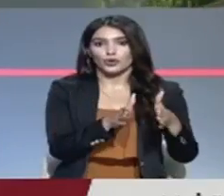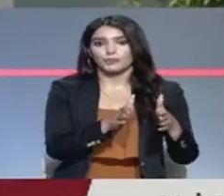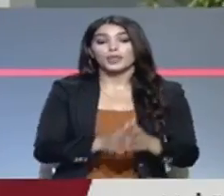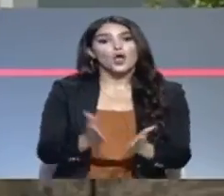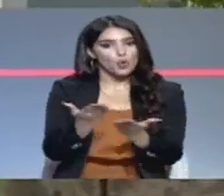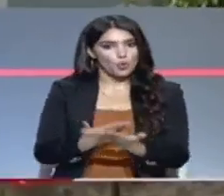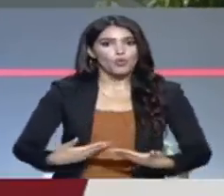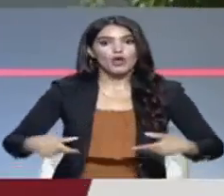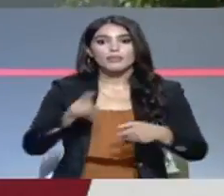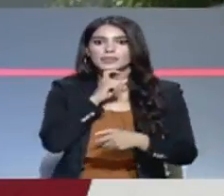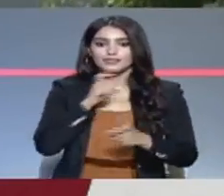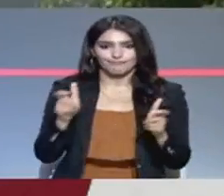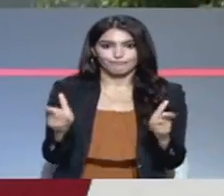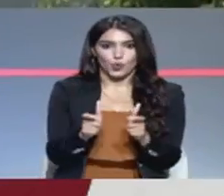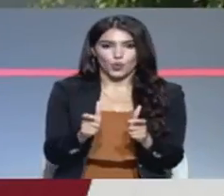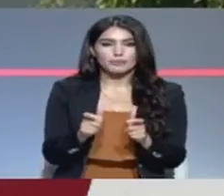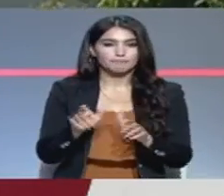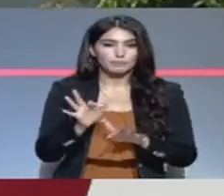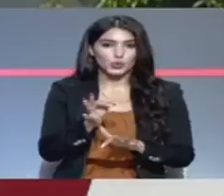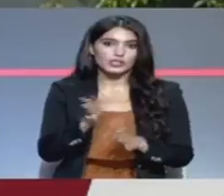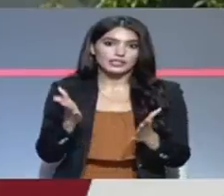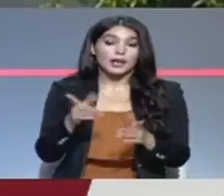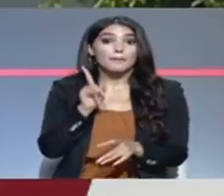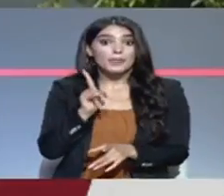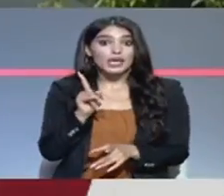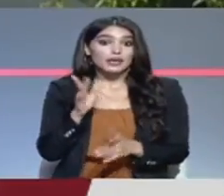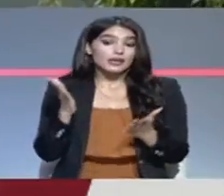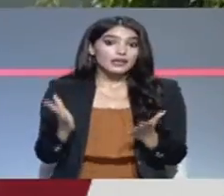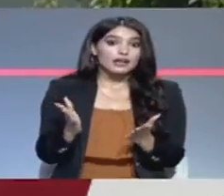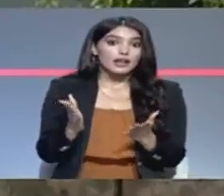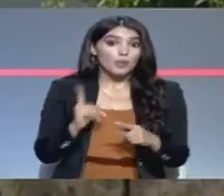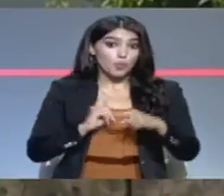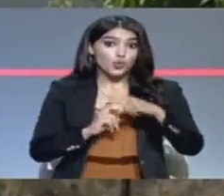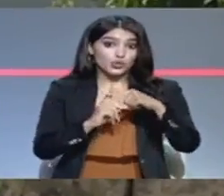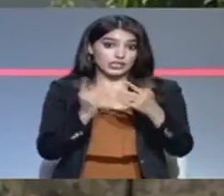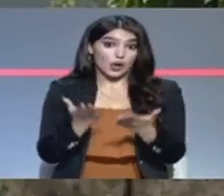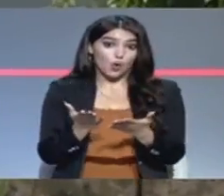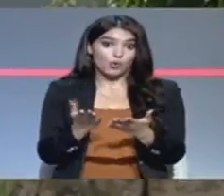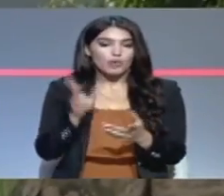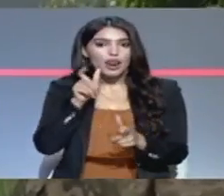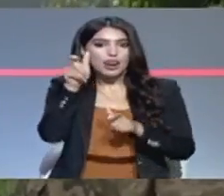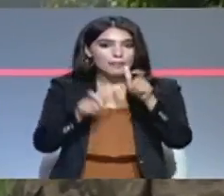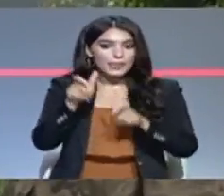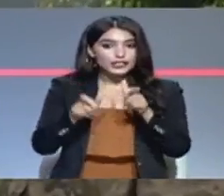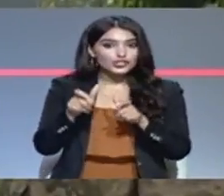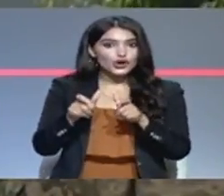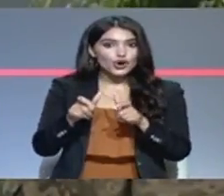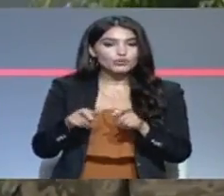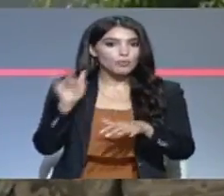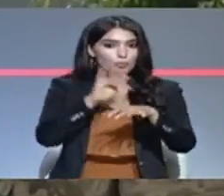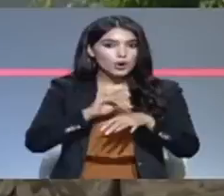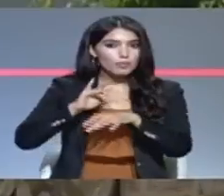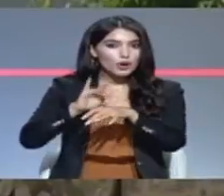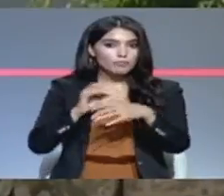ما زال تحت السيطرة. الحاجة الباهية اللي قاعد العدد متاع